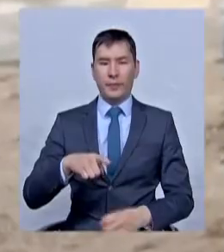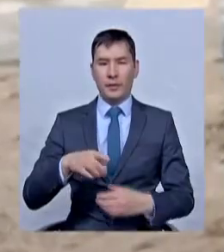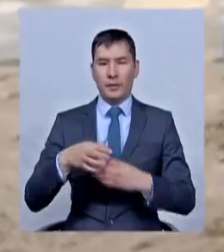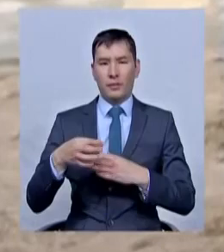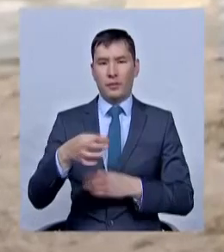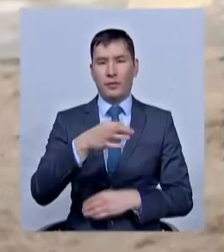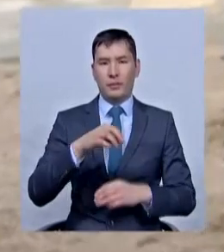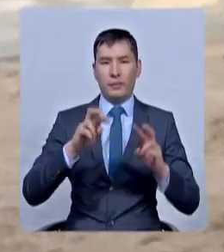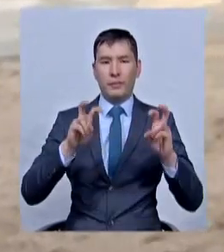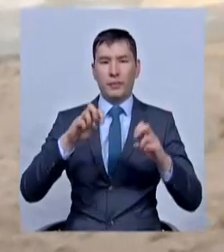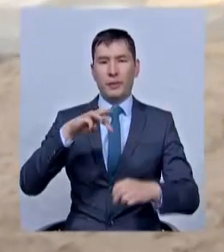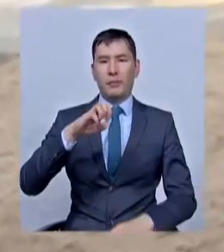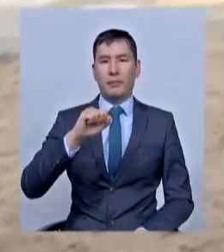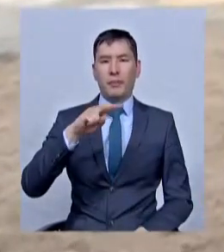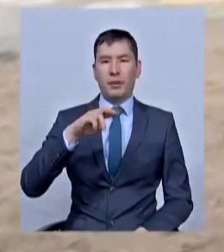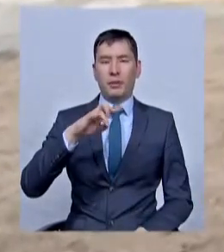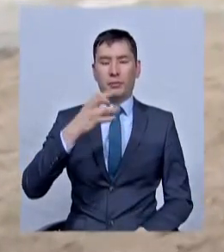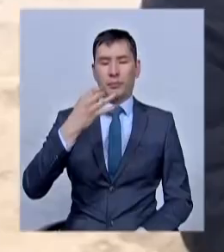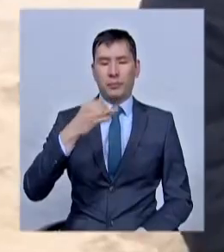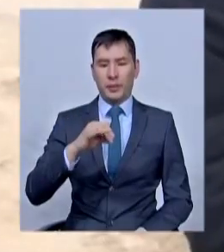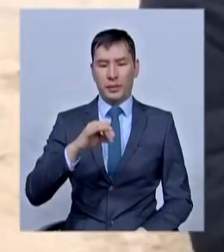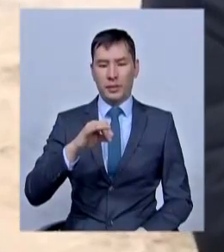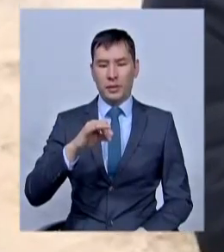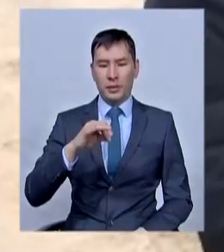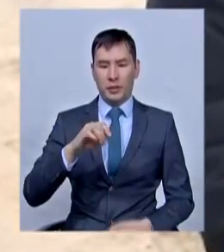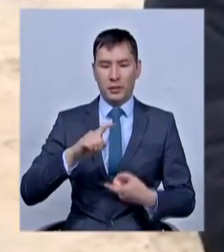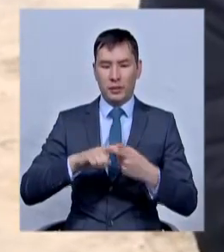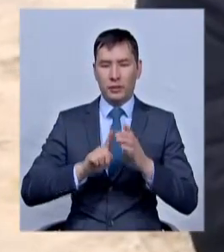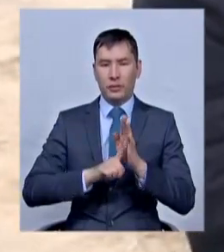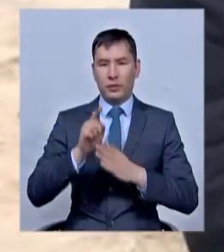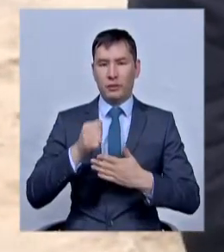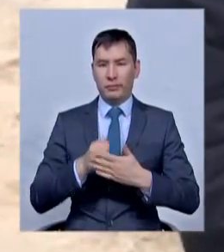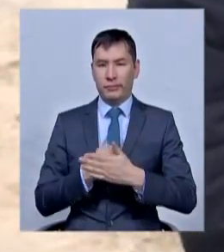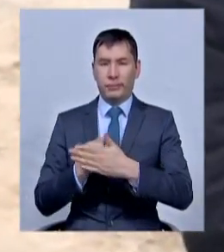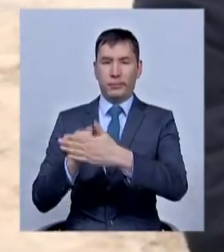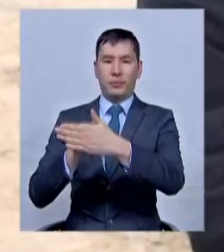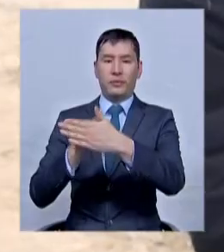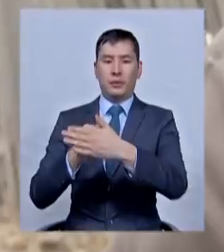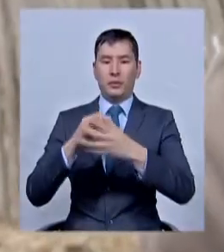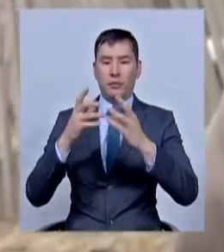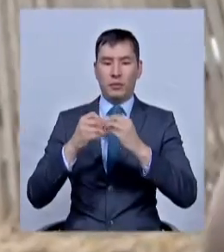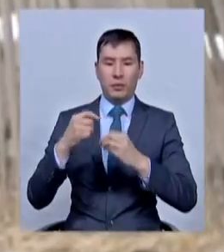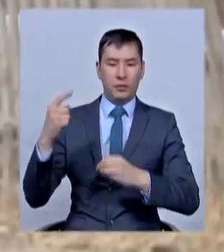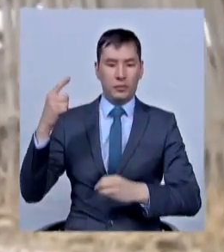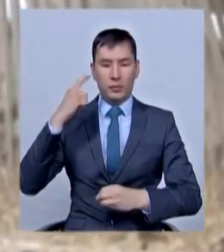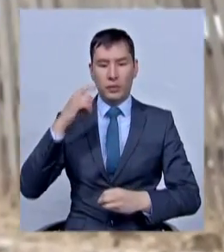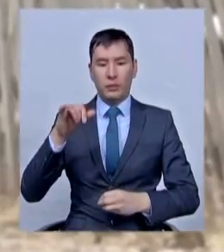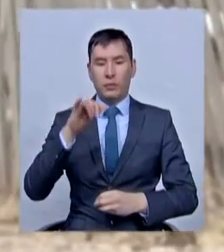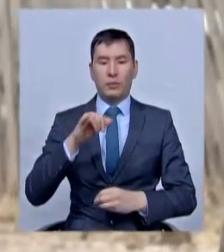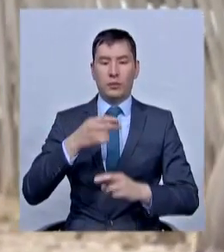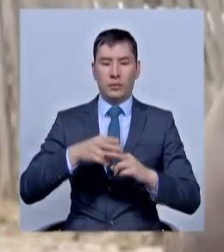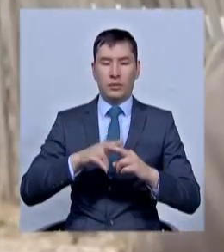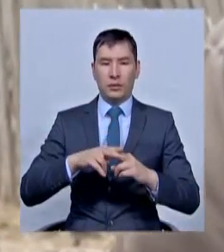Малтыбай ауылының тұрғындары. Ауыл әкімінен бастап облыс басшылығына дейін бармаған жерлері жоқ, бірақ естіген соңғы сөзіміз осы болды